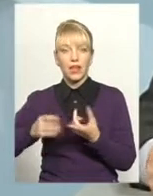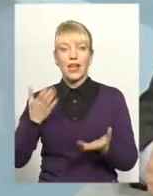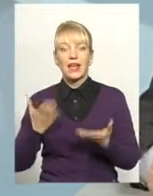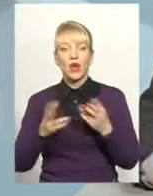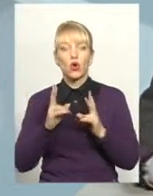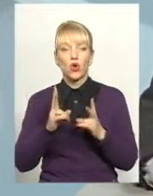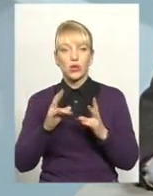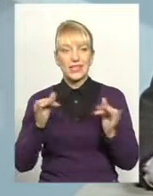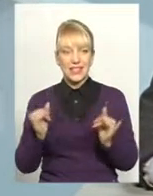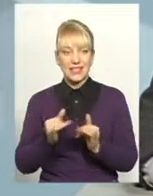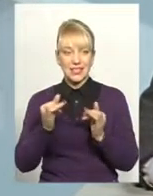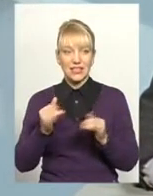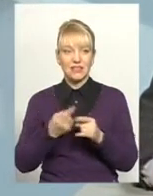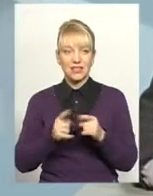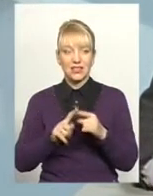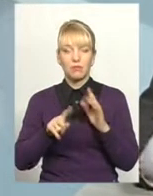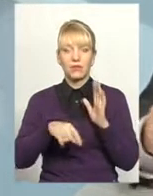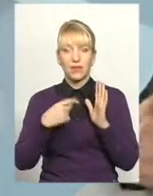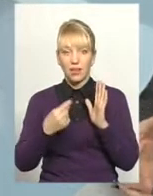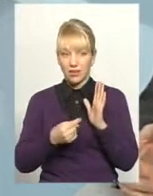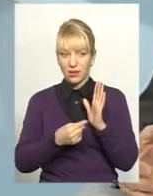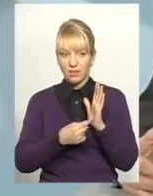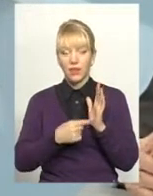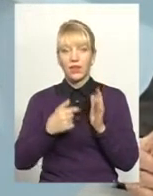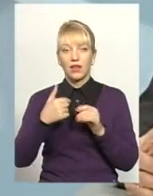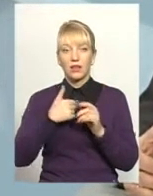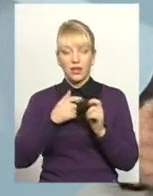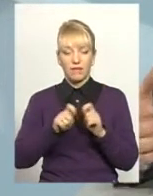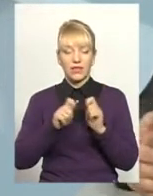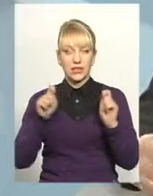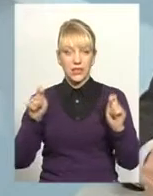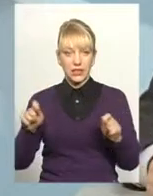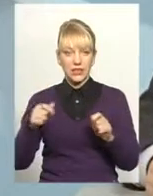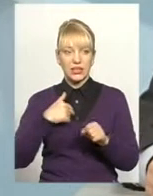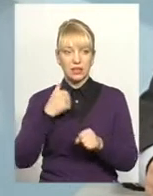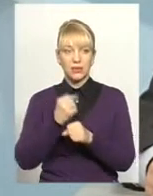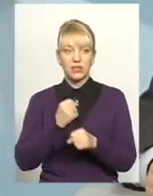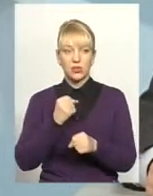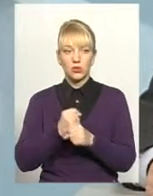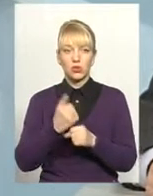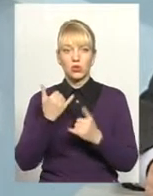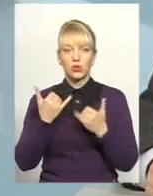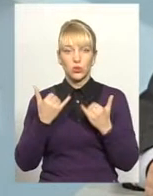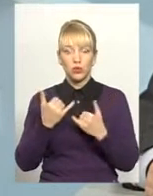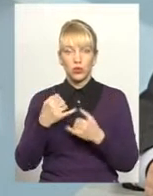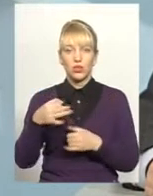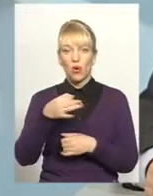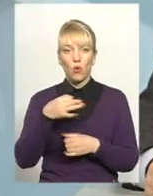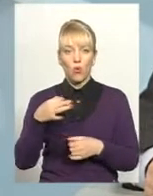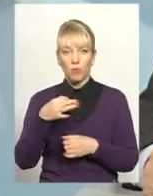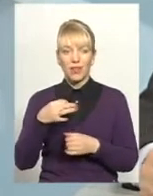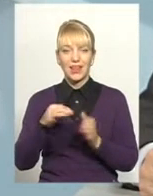когось зацікавиться це питання, я відкритий, я працюю сьогодні в обленерго.